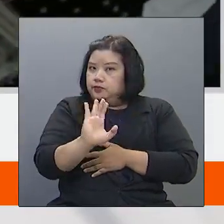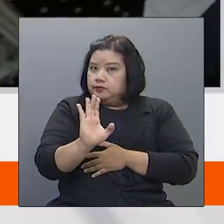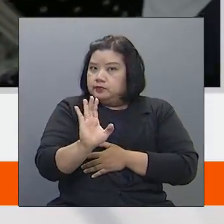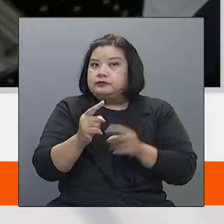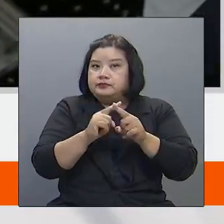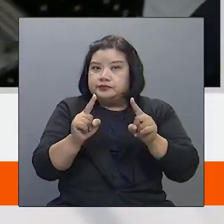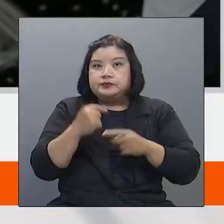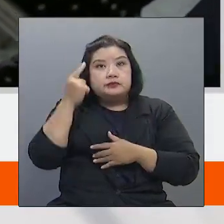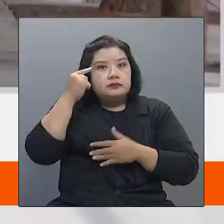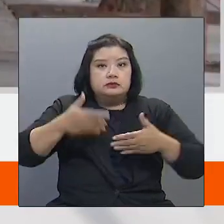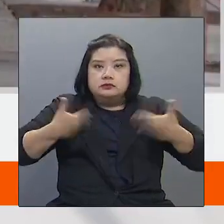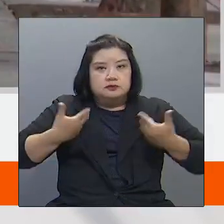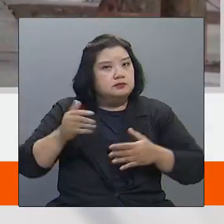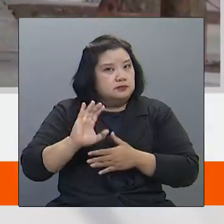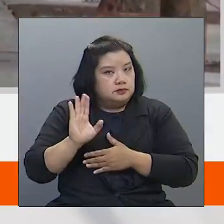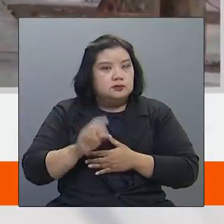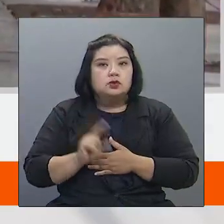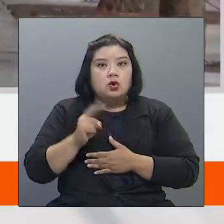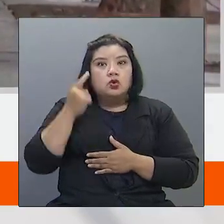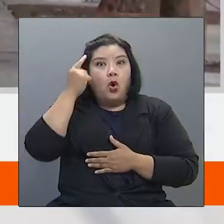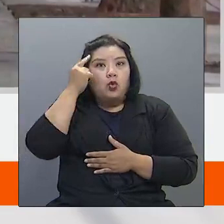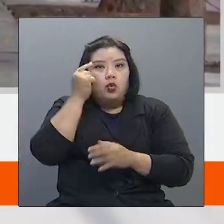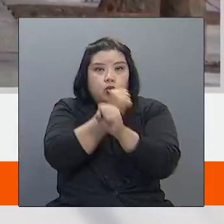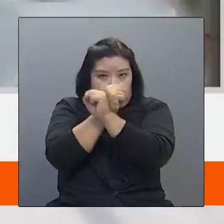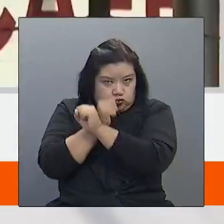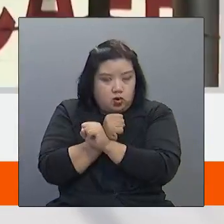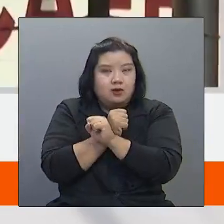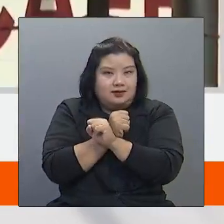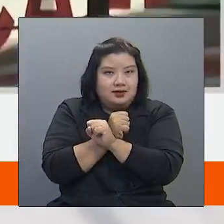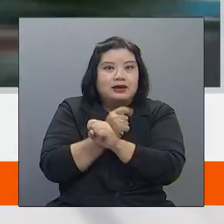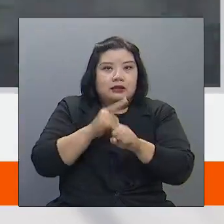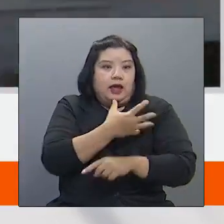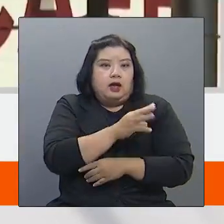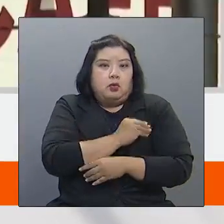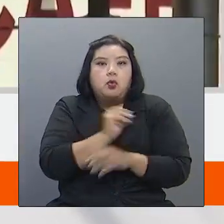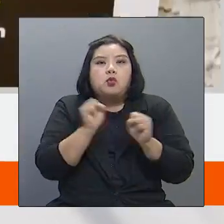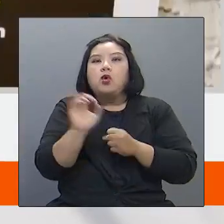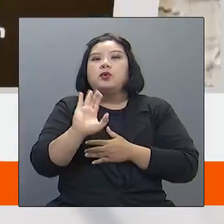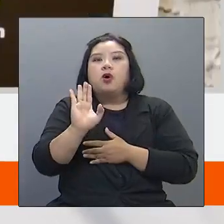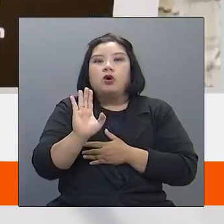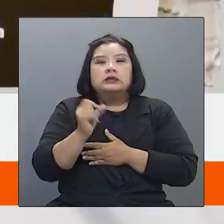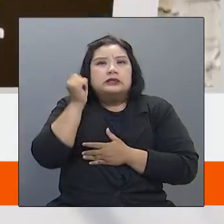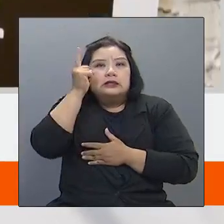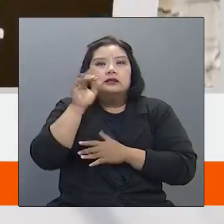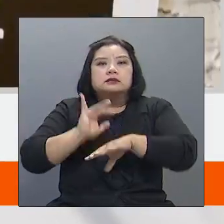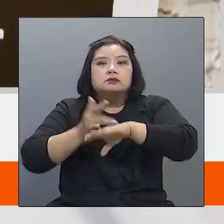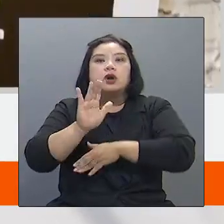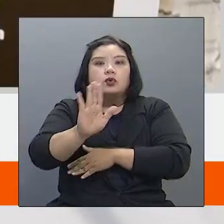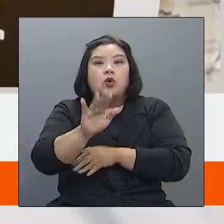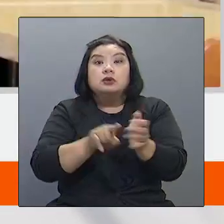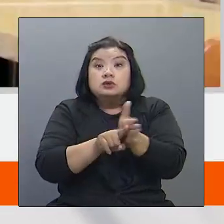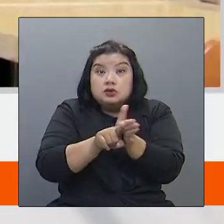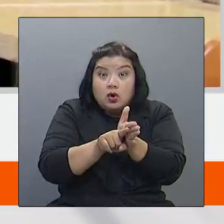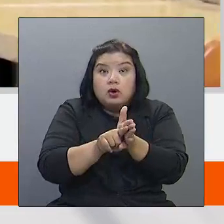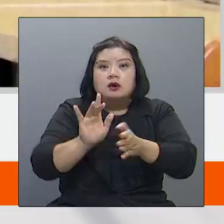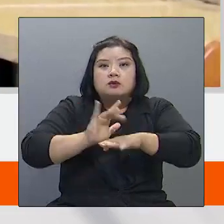งต้องไม่ประมาทก็คือผมใช้คำว่าเราต้องตื่นรู้ครับเราต้องมีความเข้าใจธรรมชาติของไวรัสว่าตอนนี้สถานการณ์ของเราเป็นอย่างไรแล้วเรา